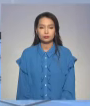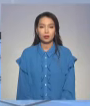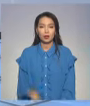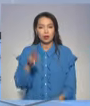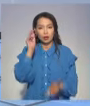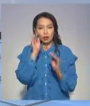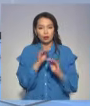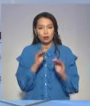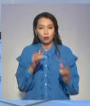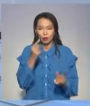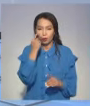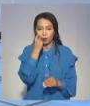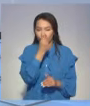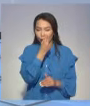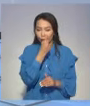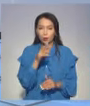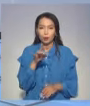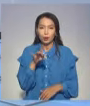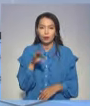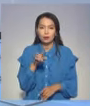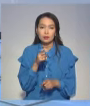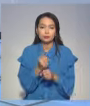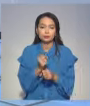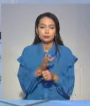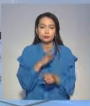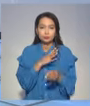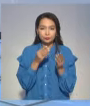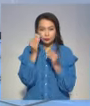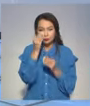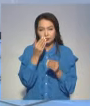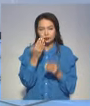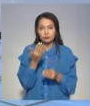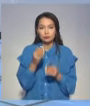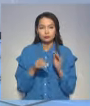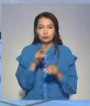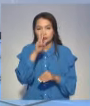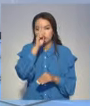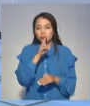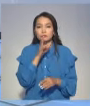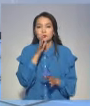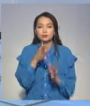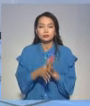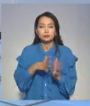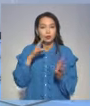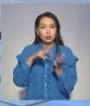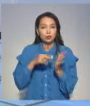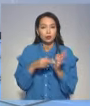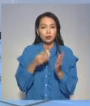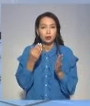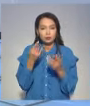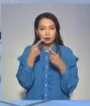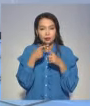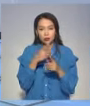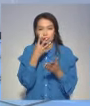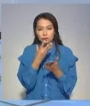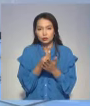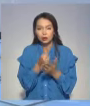Оқушылар көз протезін жасады. Жасанды жанарды құрастыруға не бәрі 2 ай уақыт кеткен. Жоба авторлары құрылғыны іске асыруға